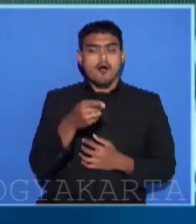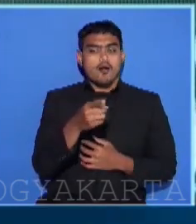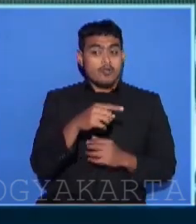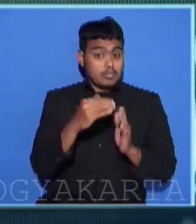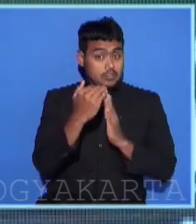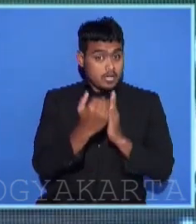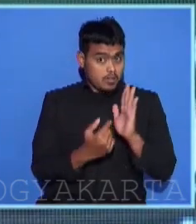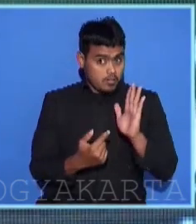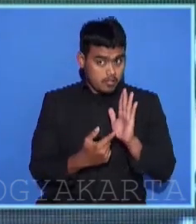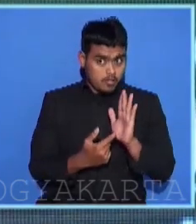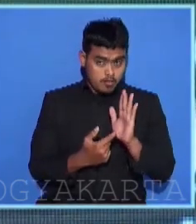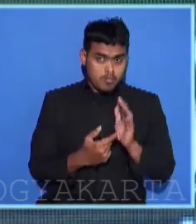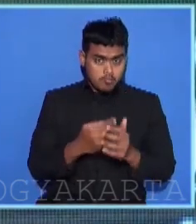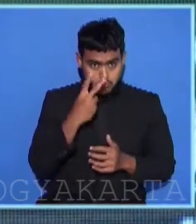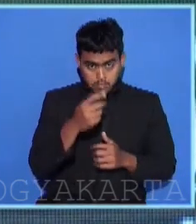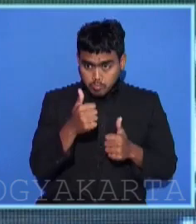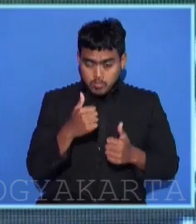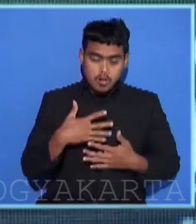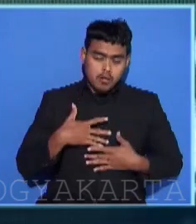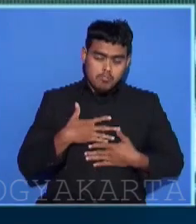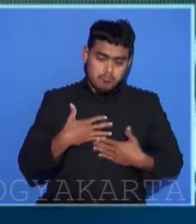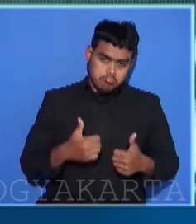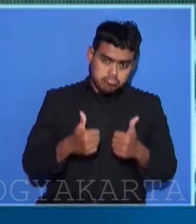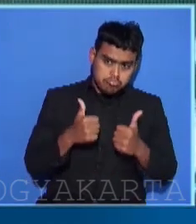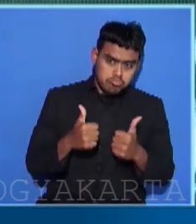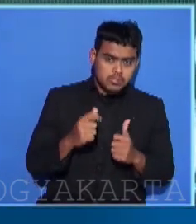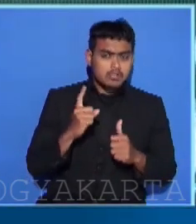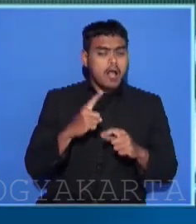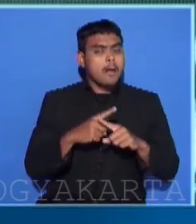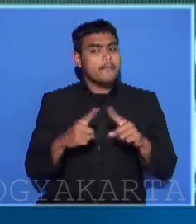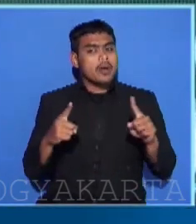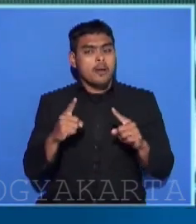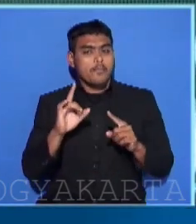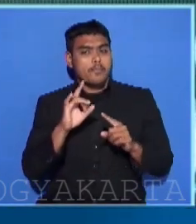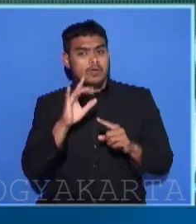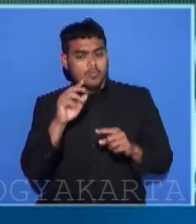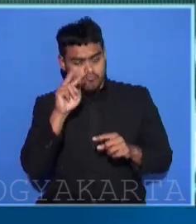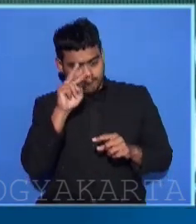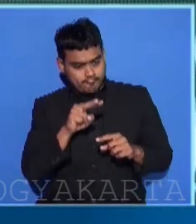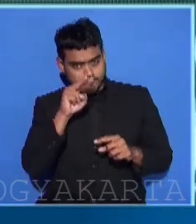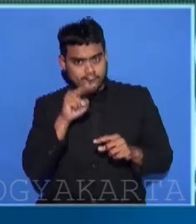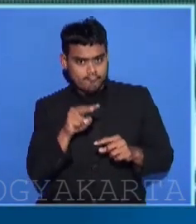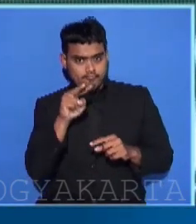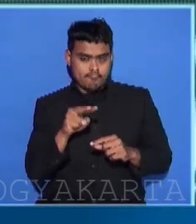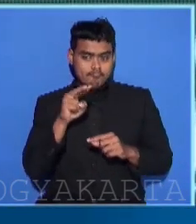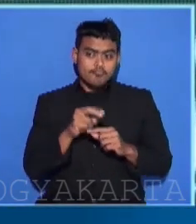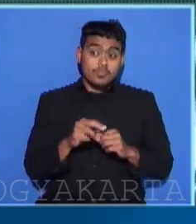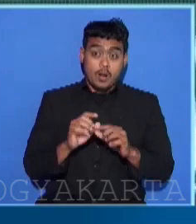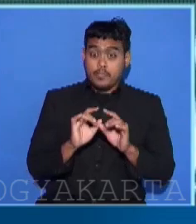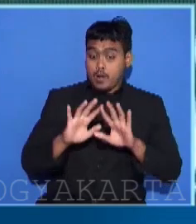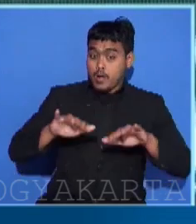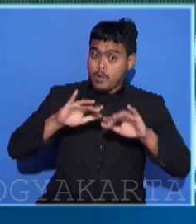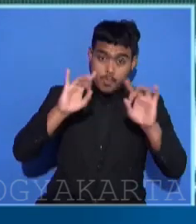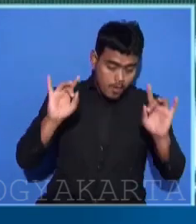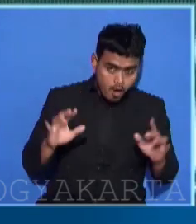kita. Tapi yang paling penting, pada saat berbeda-beda itu, jangan kemudian berbeda-bedanya itu membuat kita